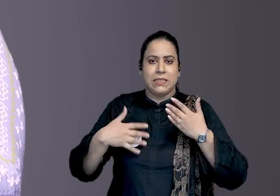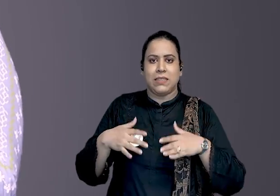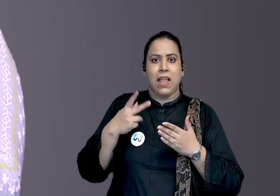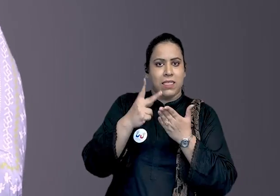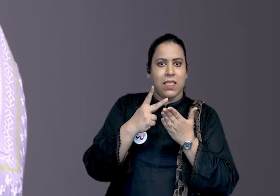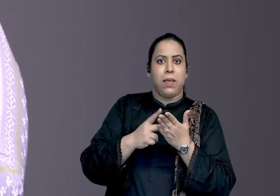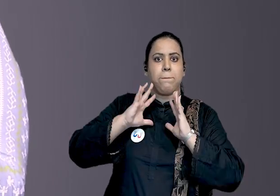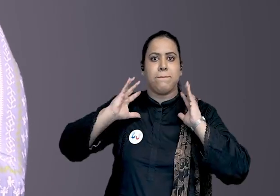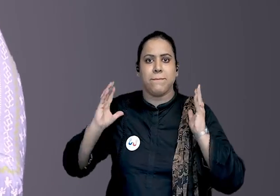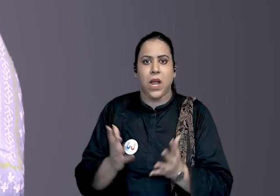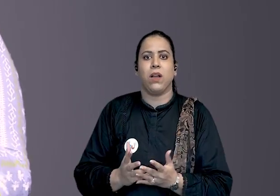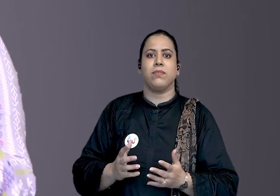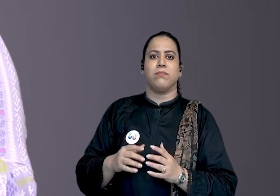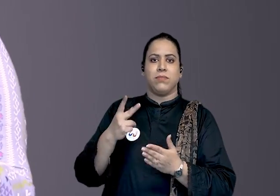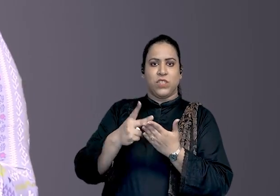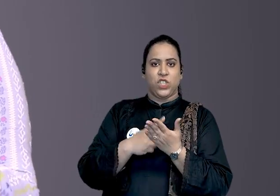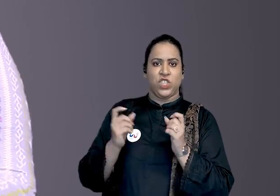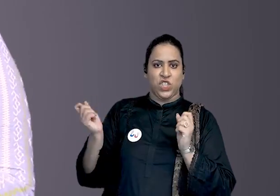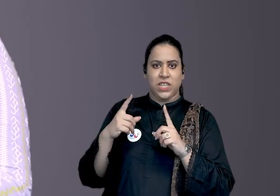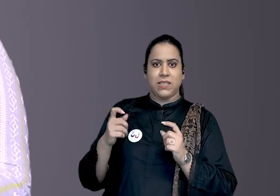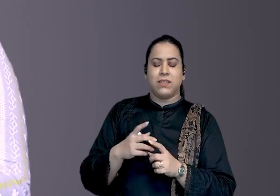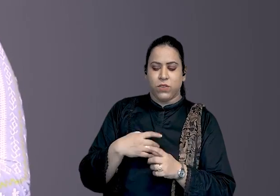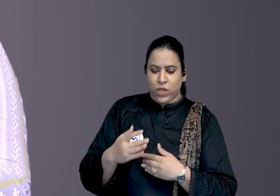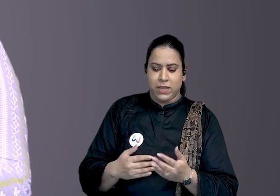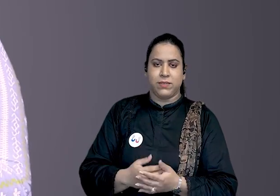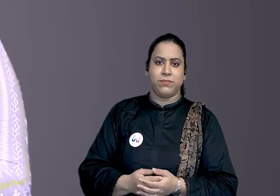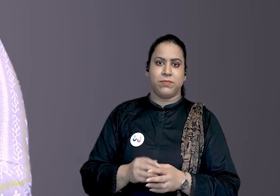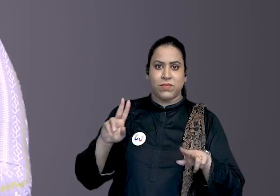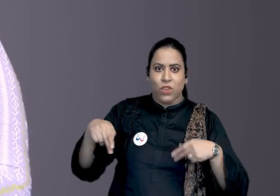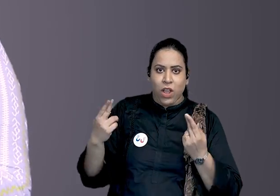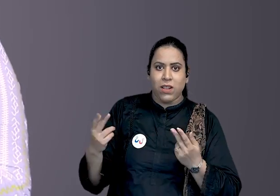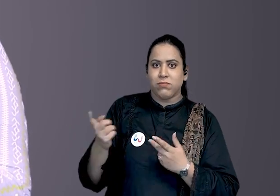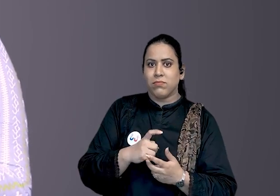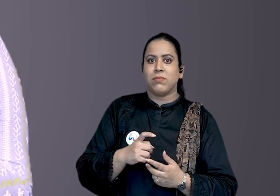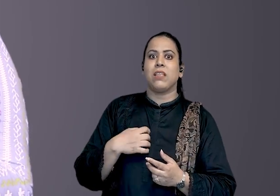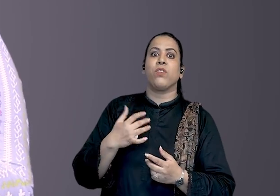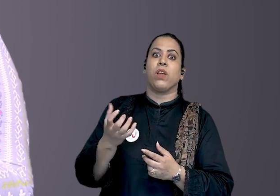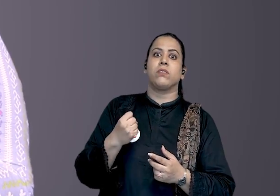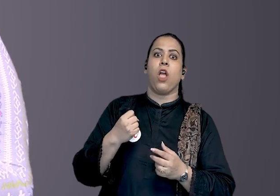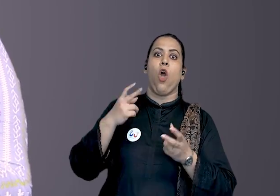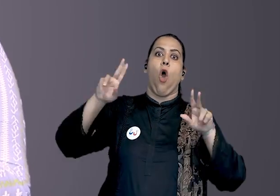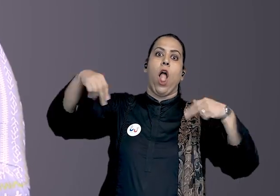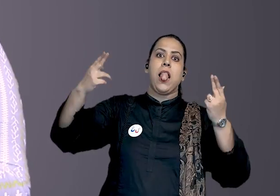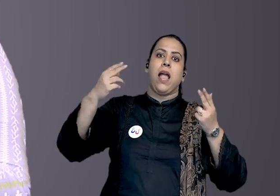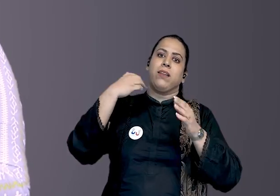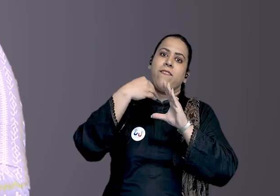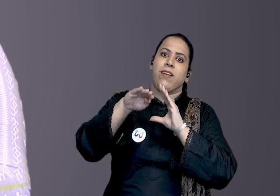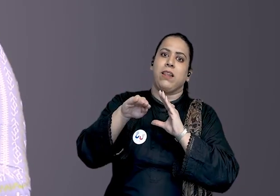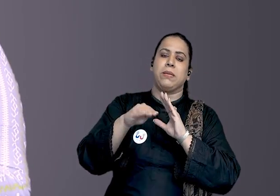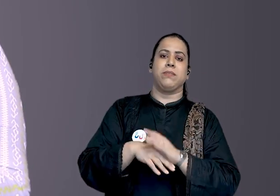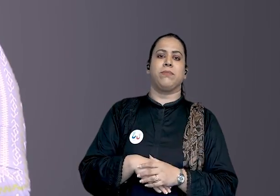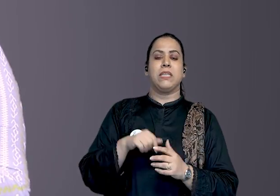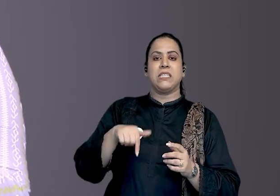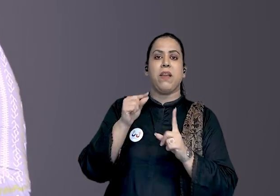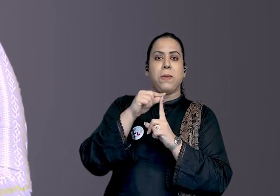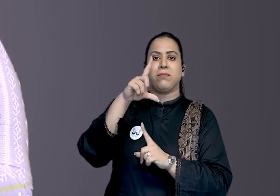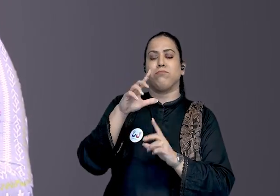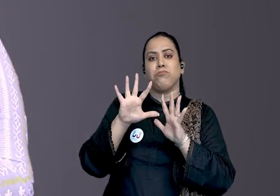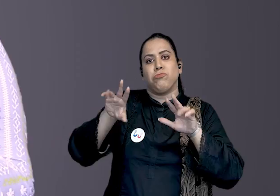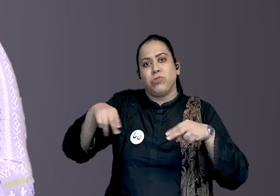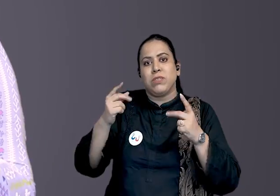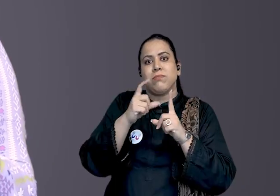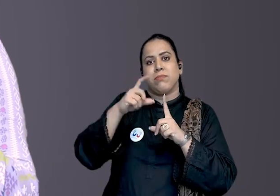be available online۔ اس وقت پاکستان میں بہت ساری جگہوں پہ ڈیجیٹائزیشن ہو رہی ہے لیکن وہ لوگ آن لائن اس کو نہیں دے رہے